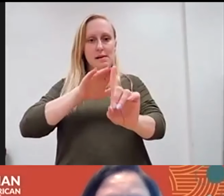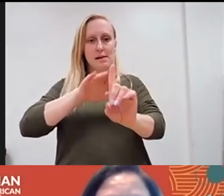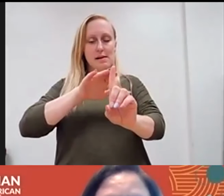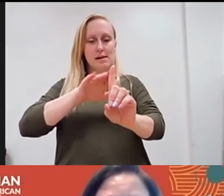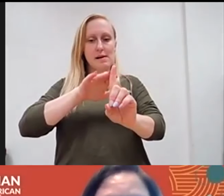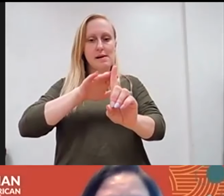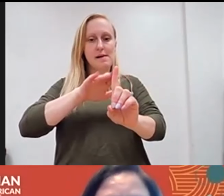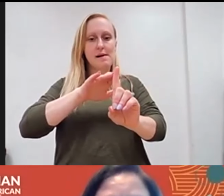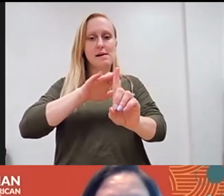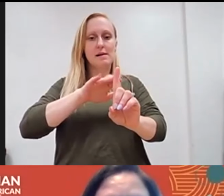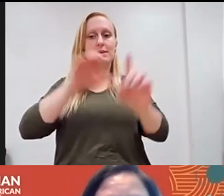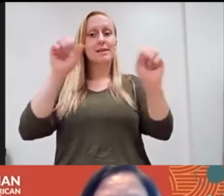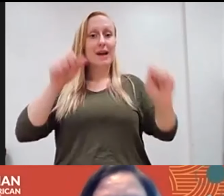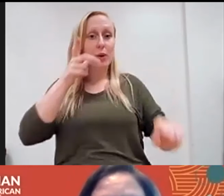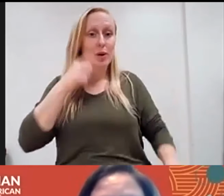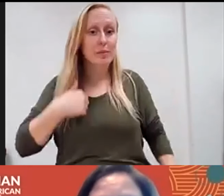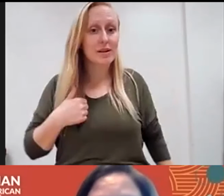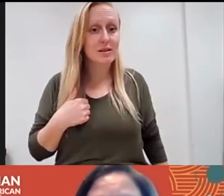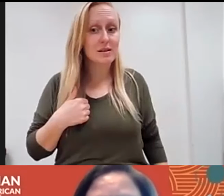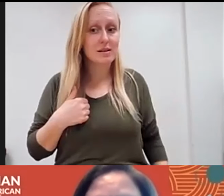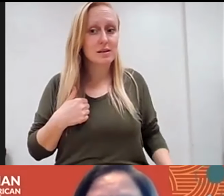بس للتذكير يا ساندي.